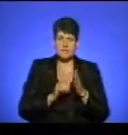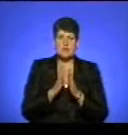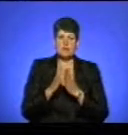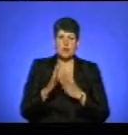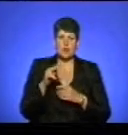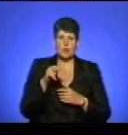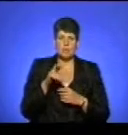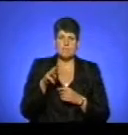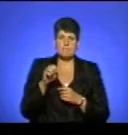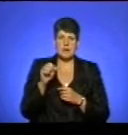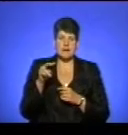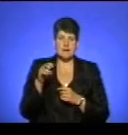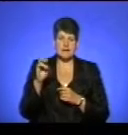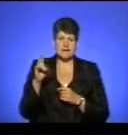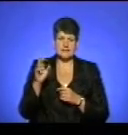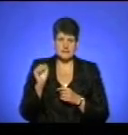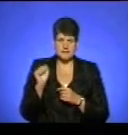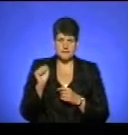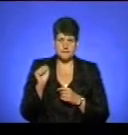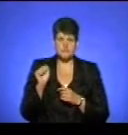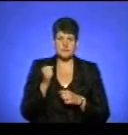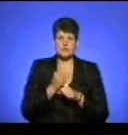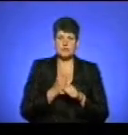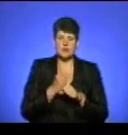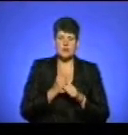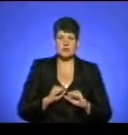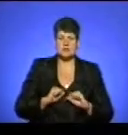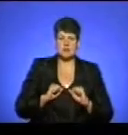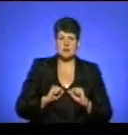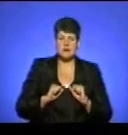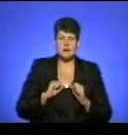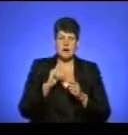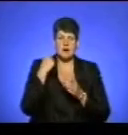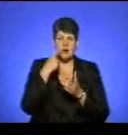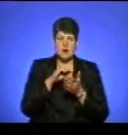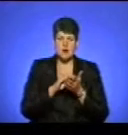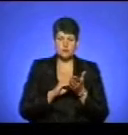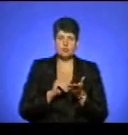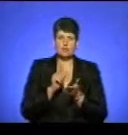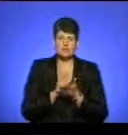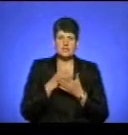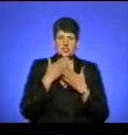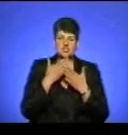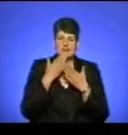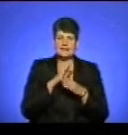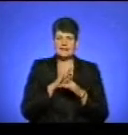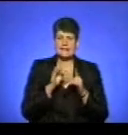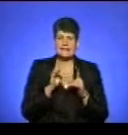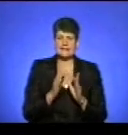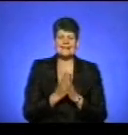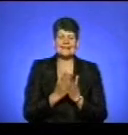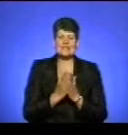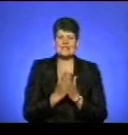Люби Малецької. Працювала, старалася. Автор повинен читати не тільки книжку,